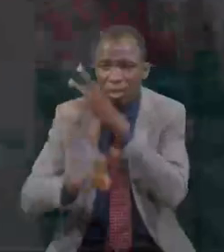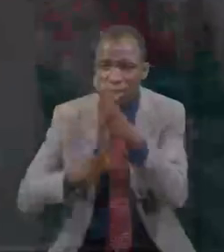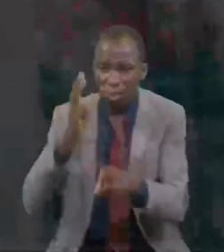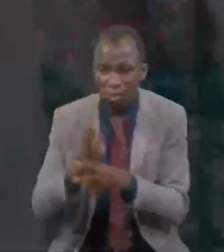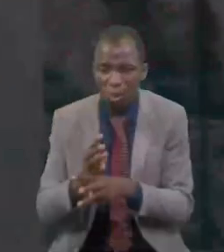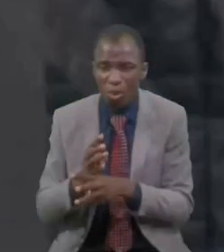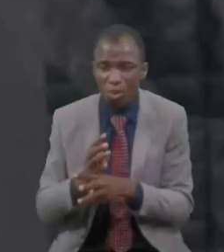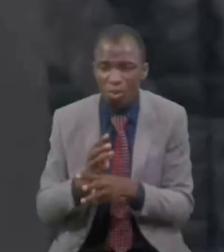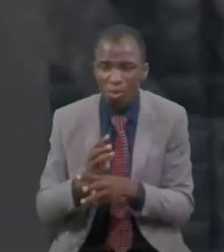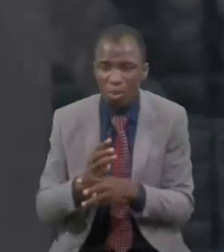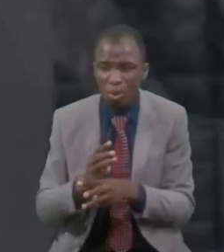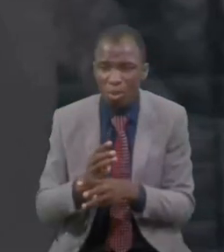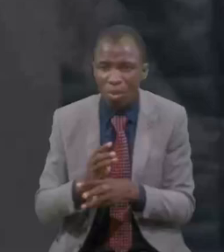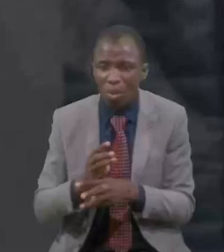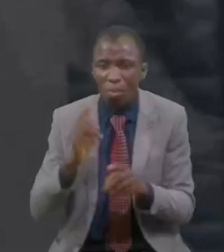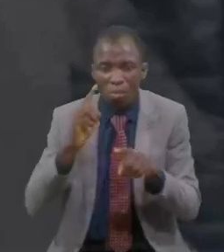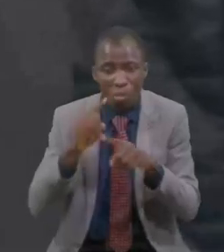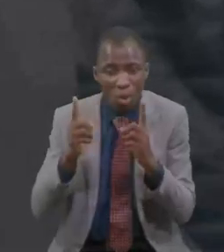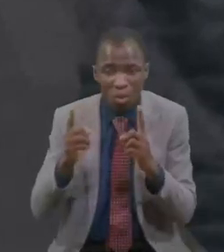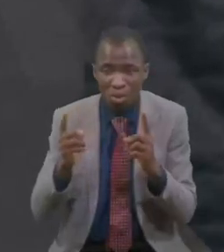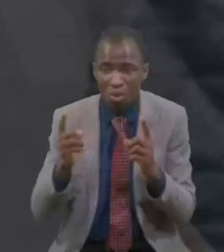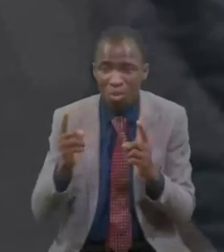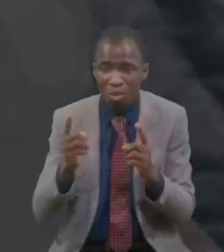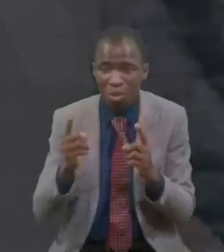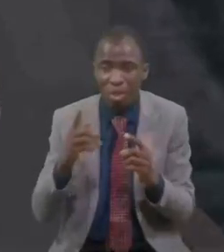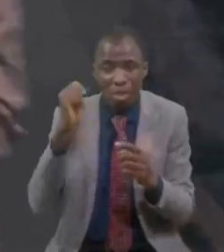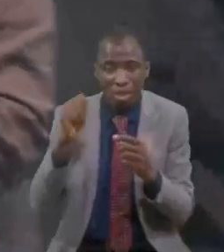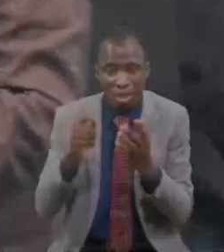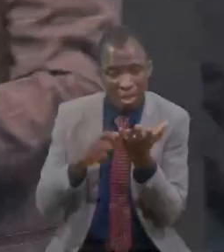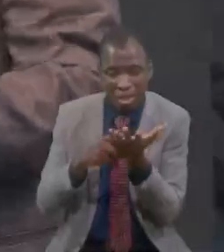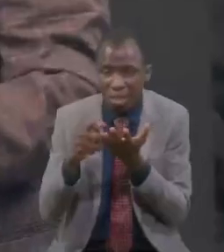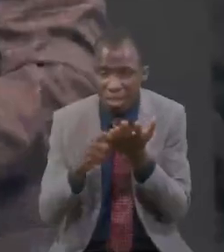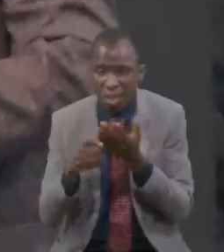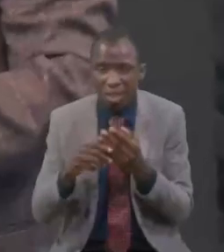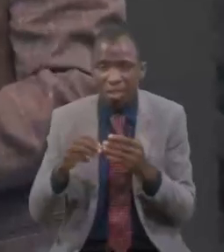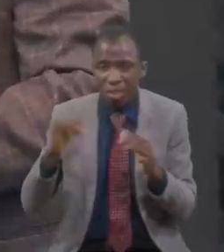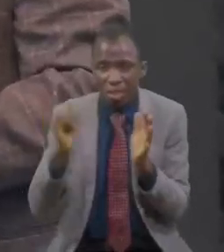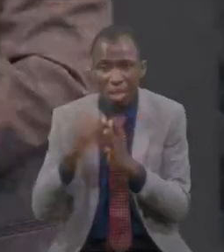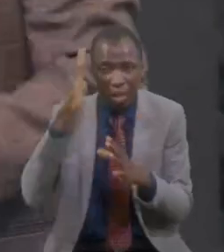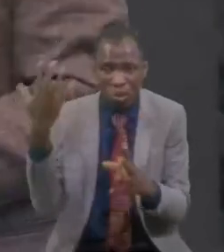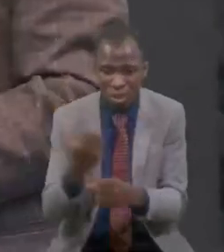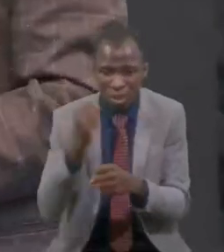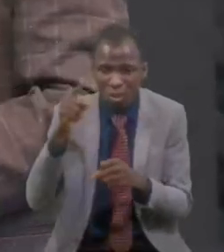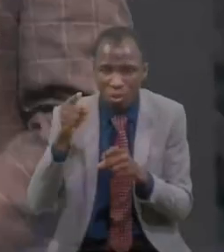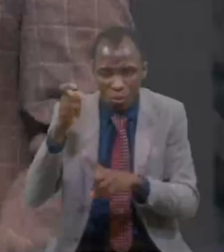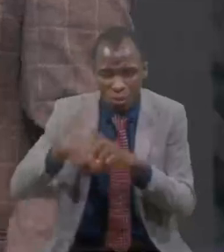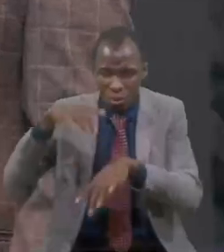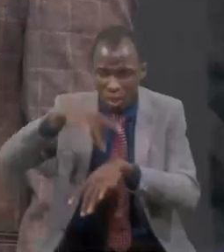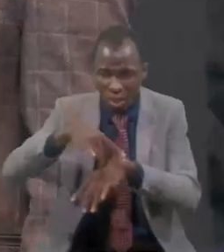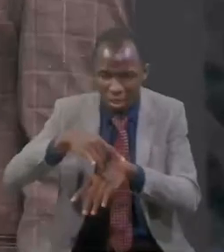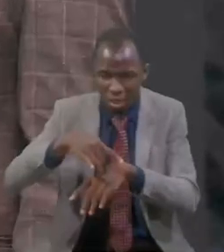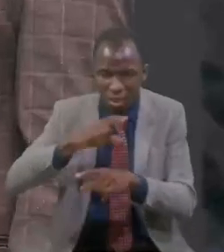inimaginable impossible mais le billet qui va vous prendre de la Terre